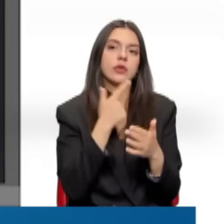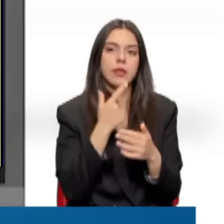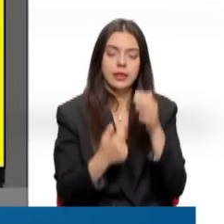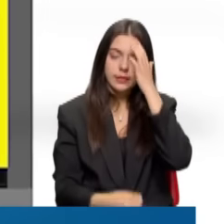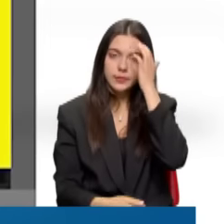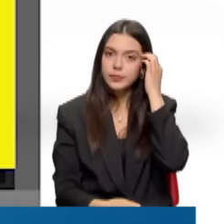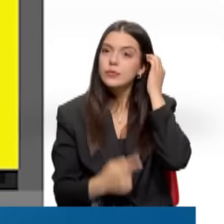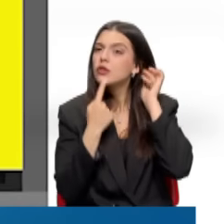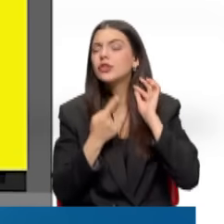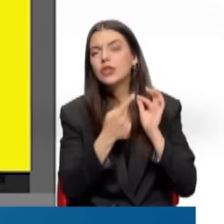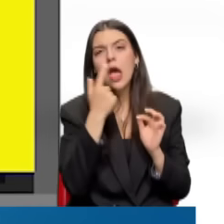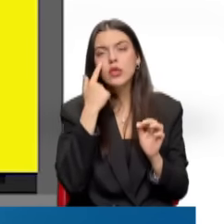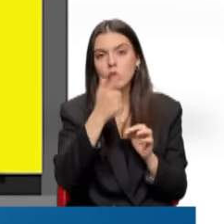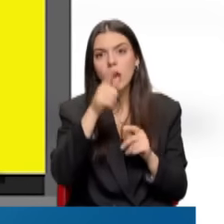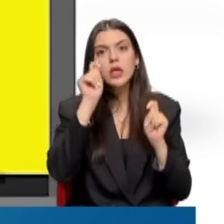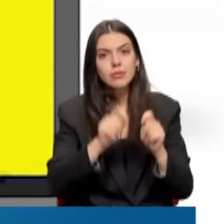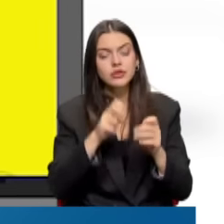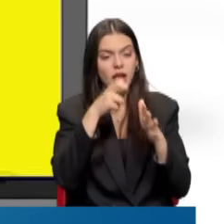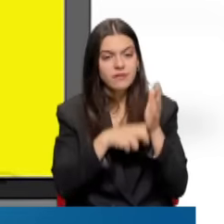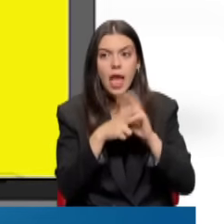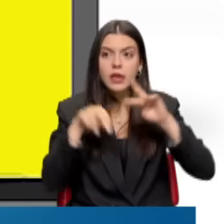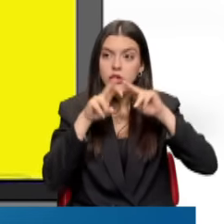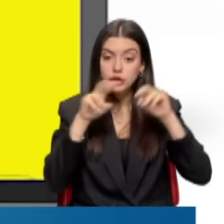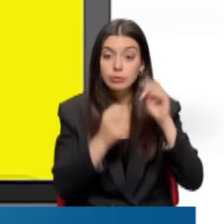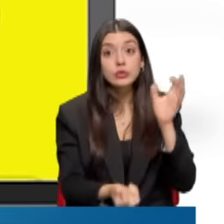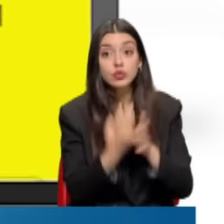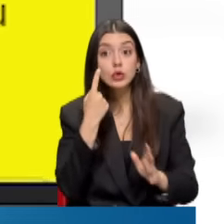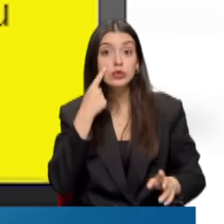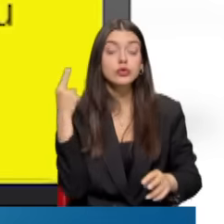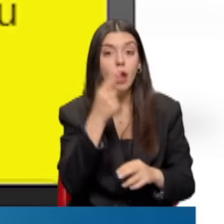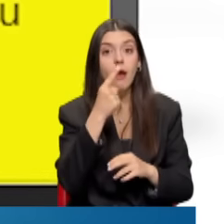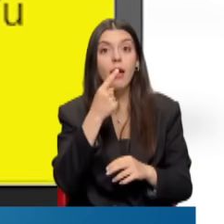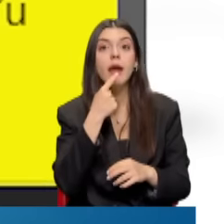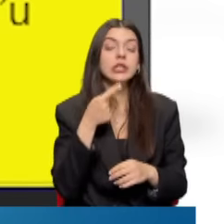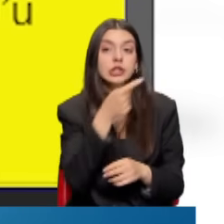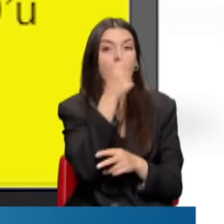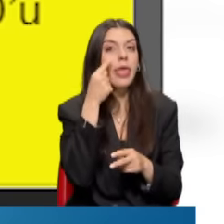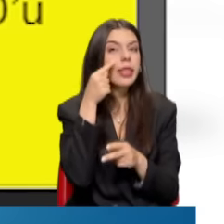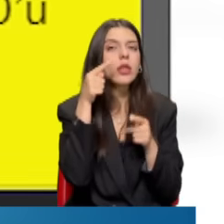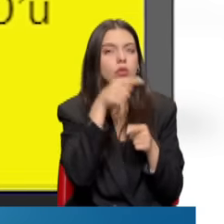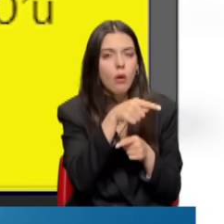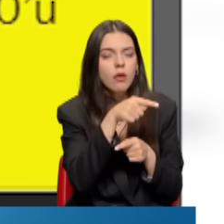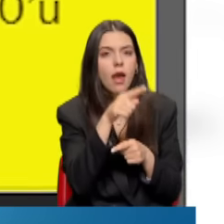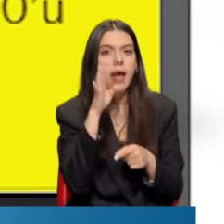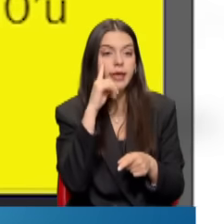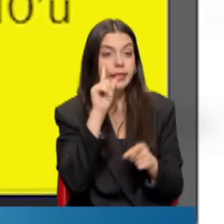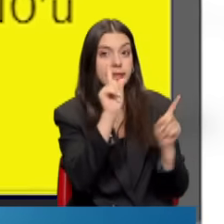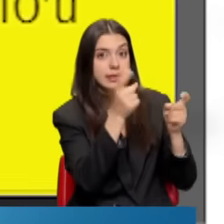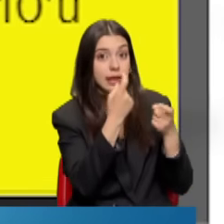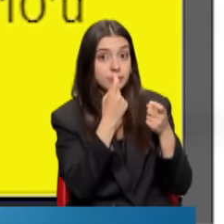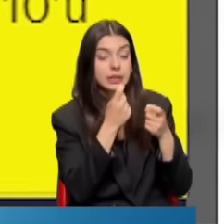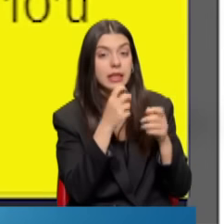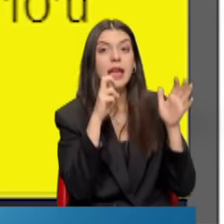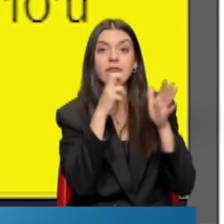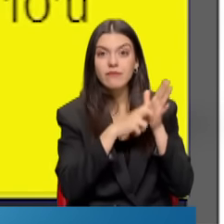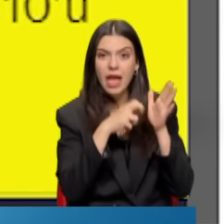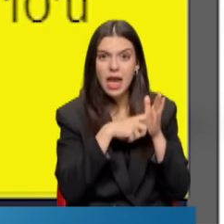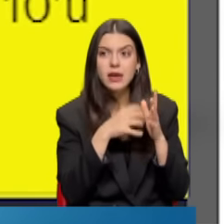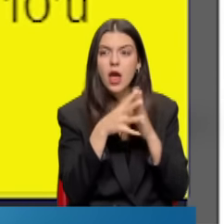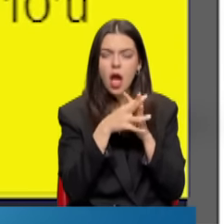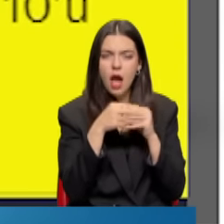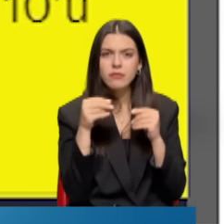ihbarlara yönelik yapılacak vergi incelemesi sonucu ihbarda verilen bilgiye istinaden tespit edilen vergi ve vergi kaybı